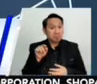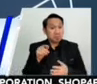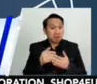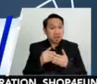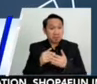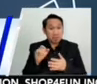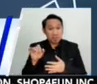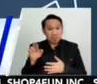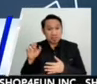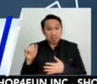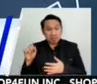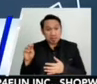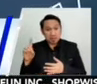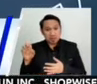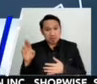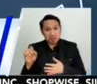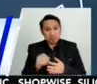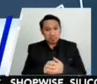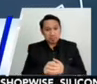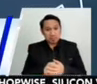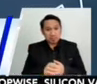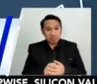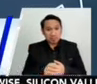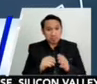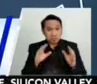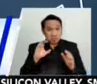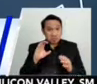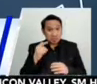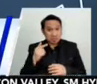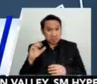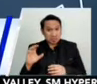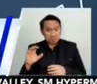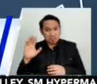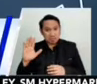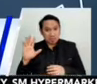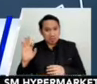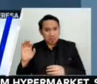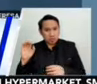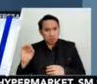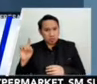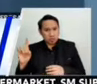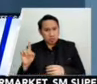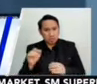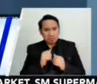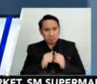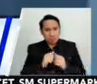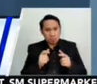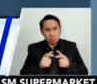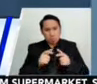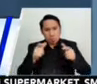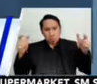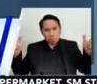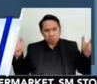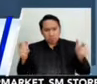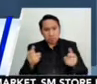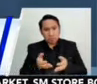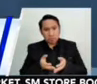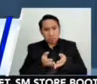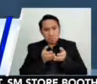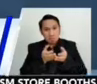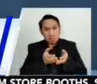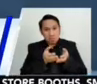Guard 5901 na binansagang monster ship at isa sa pinakamalaki nilang barko. Ayon sa maritime security expert na si Ray